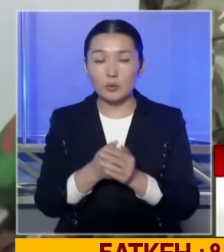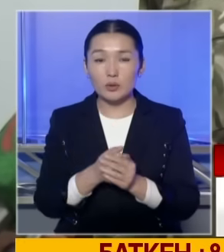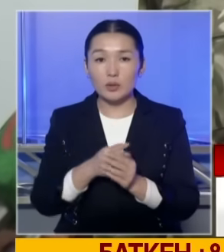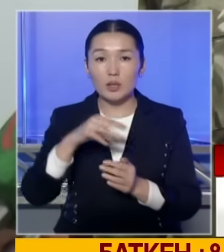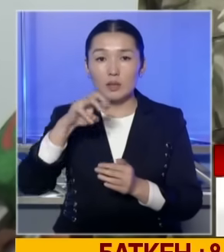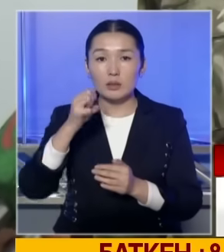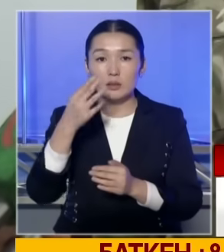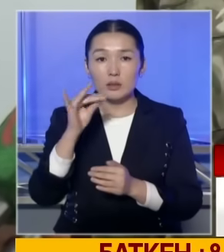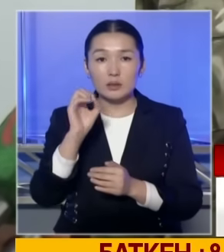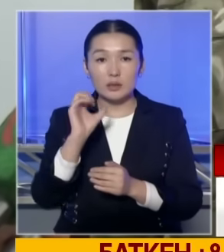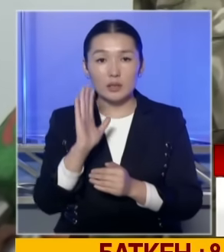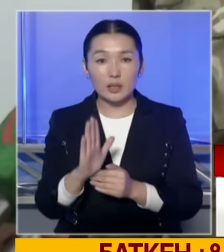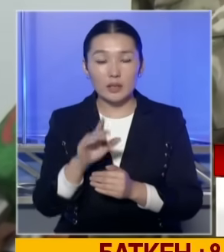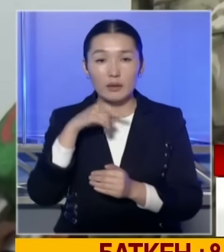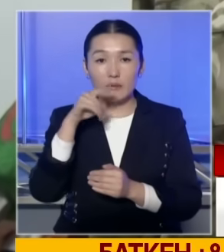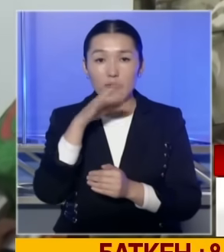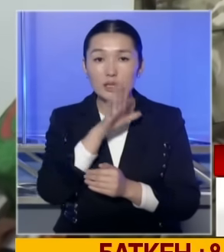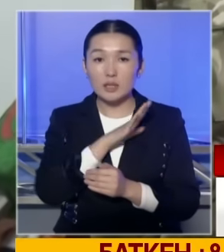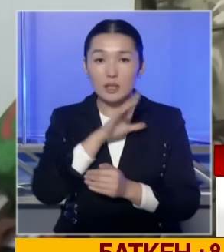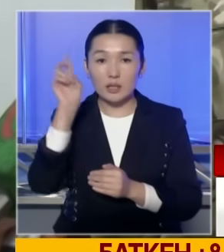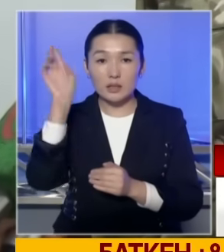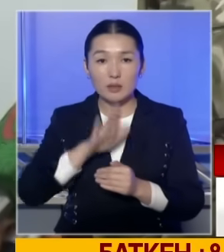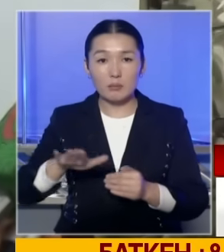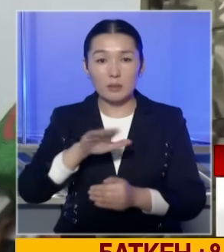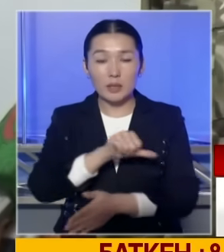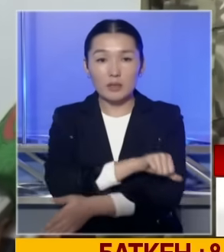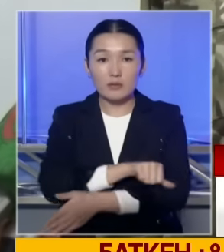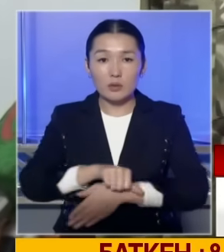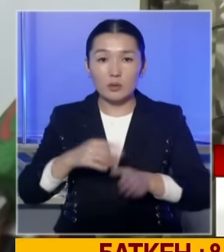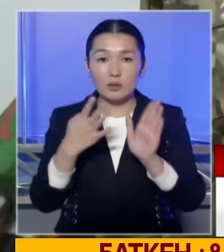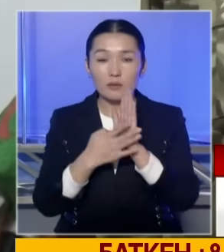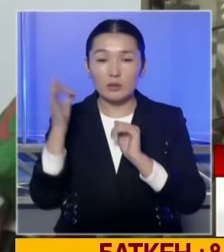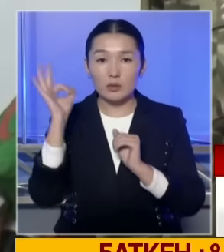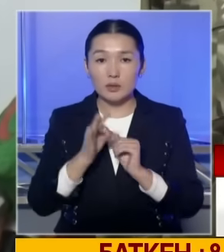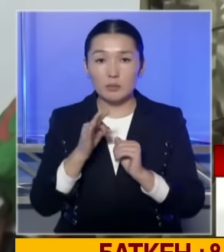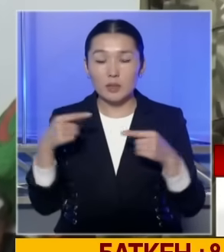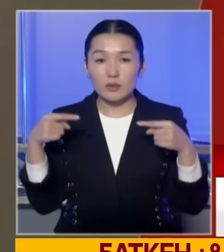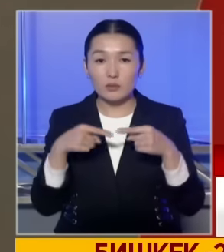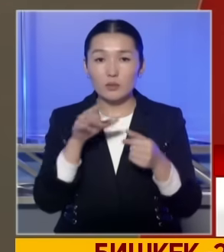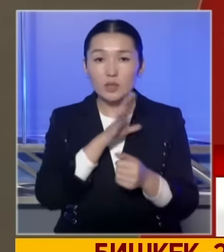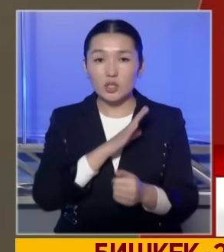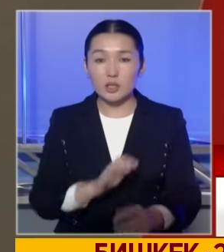Камчыбек Кыдыршаевич мырза да айтса керек, мамлекеттик чек аранын 90%дан ашыгы такталды.